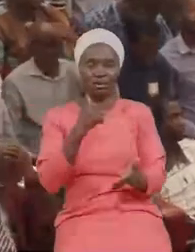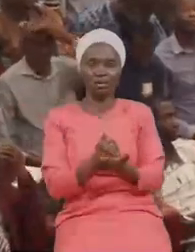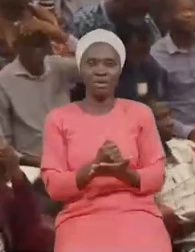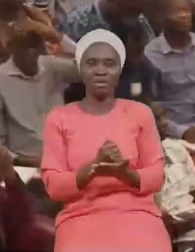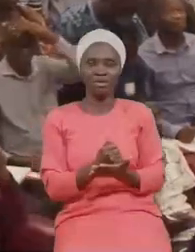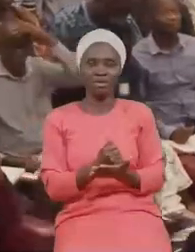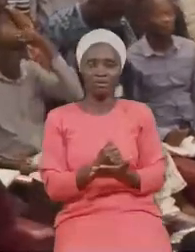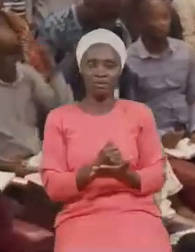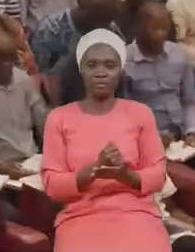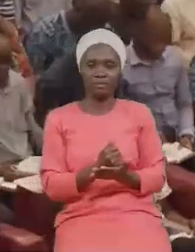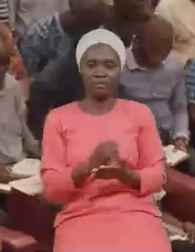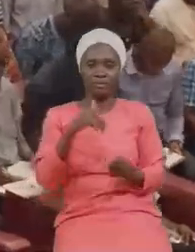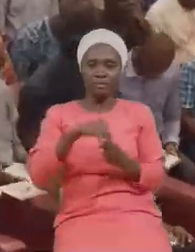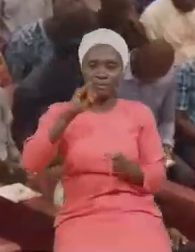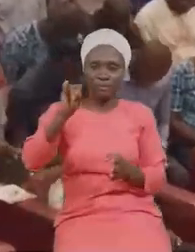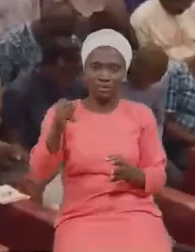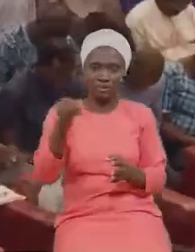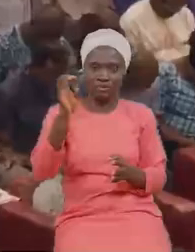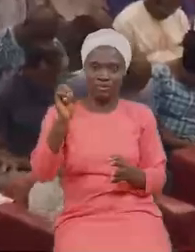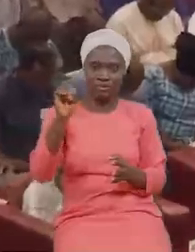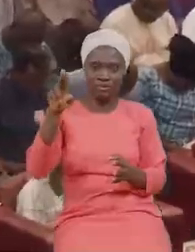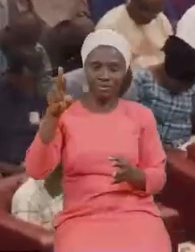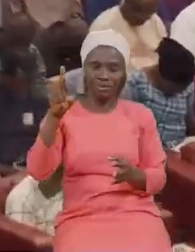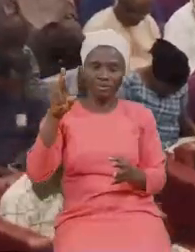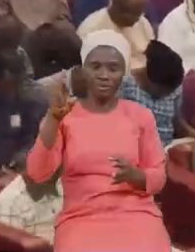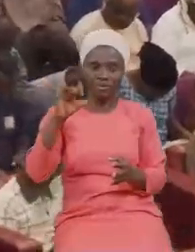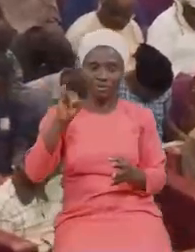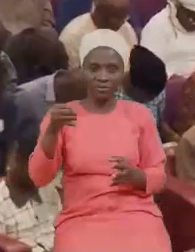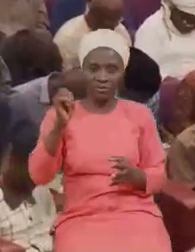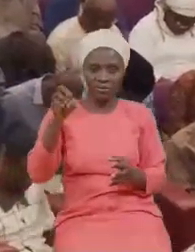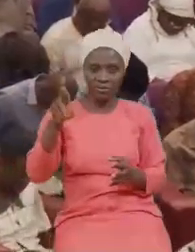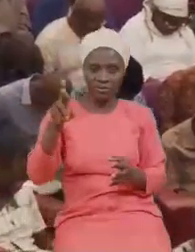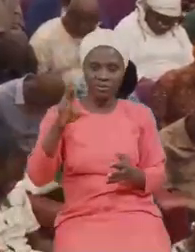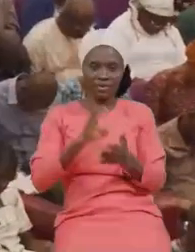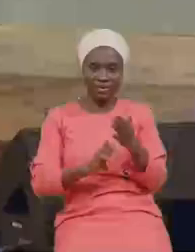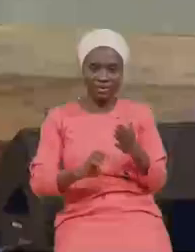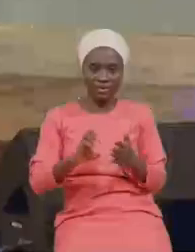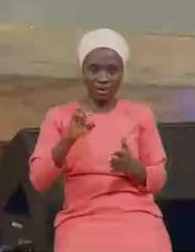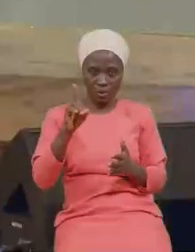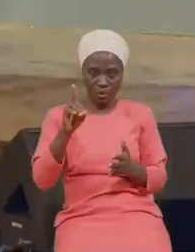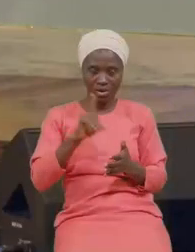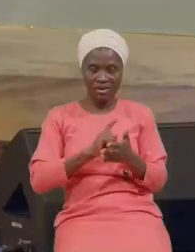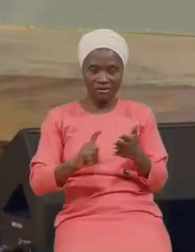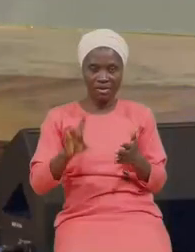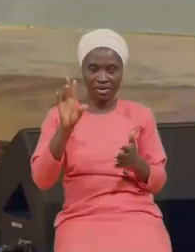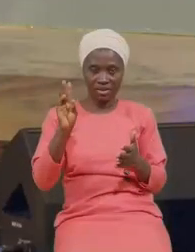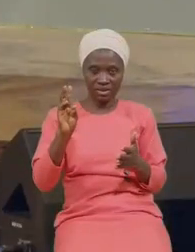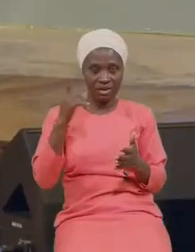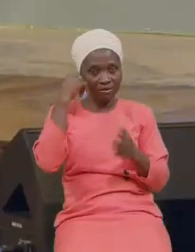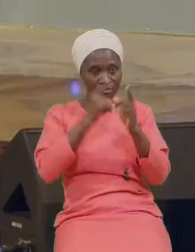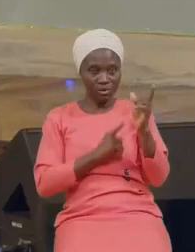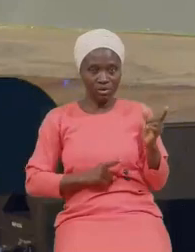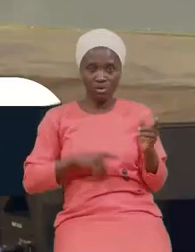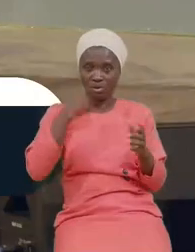Jérémy Jérémy Jérémy Jérémy chapitre